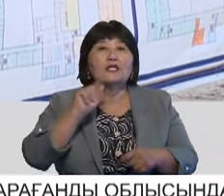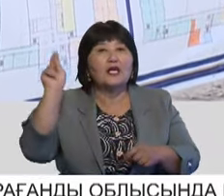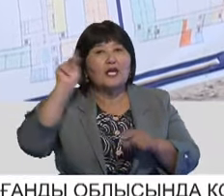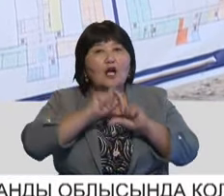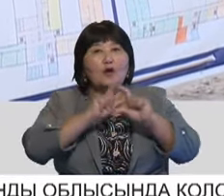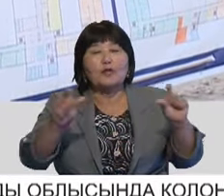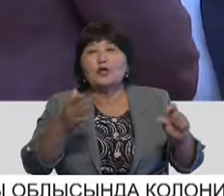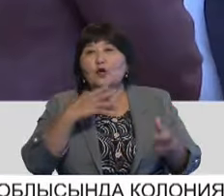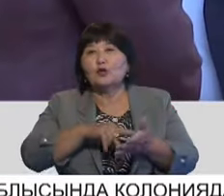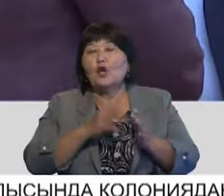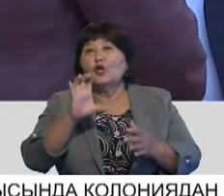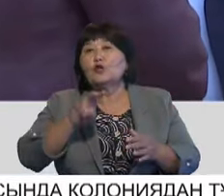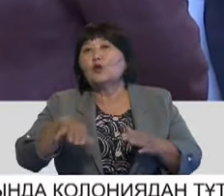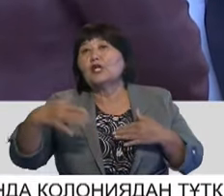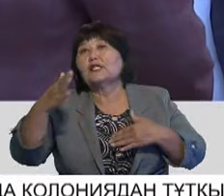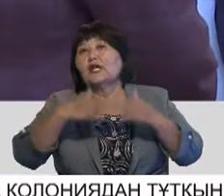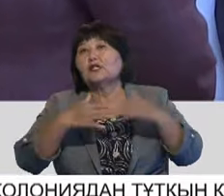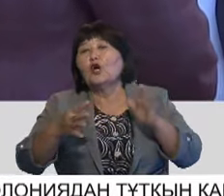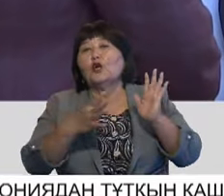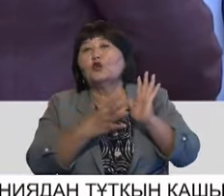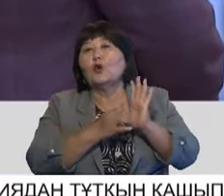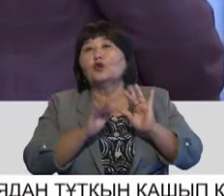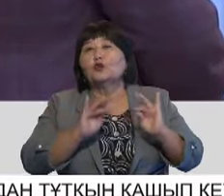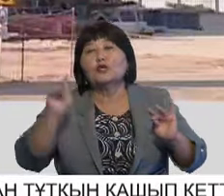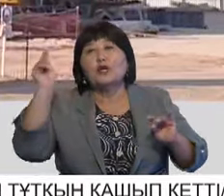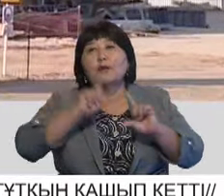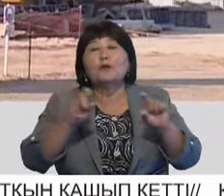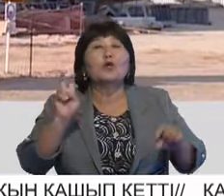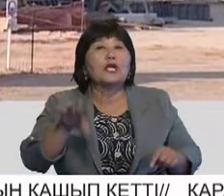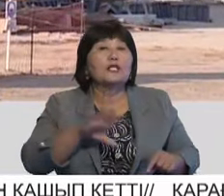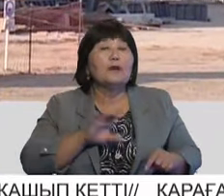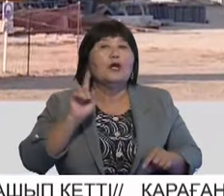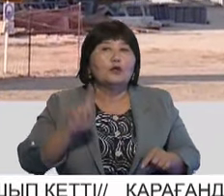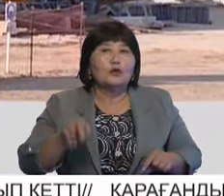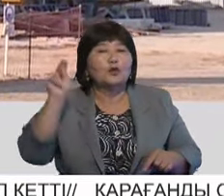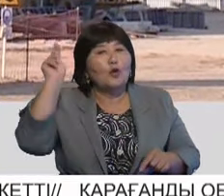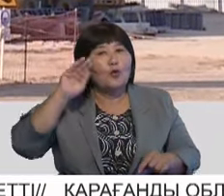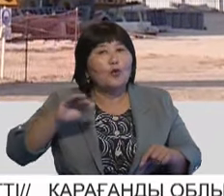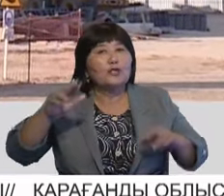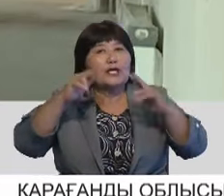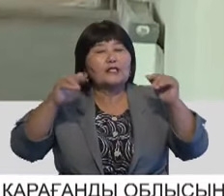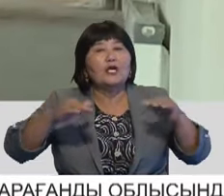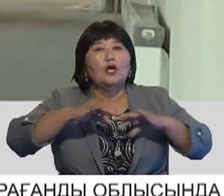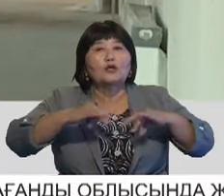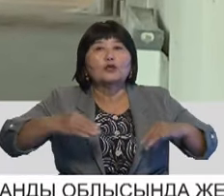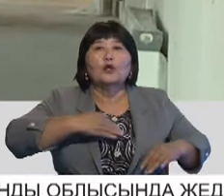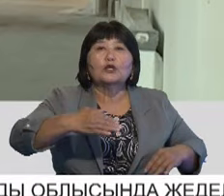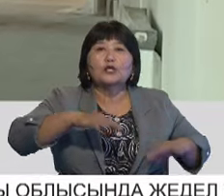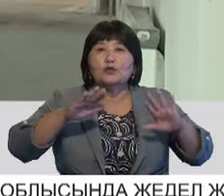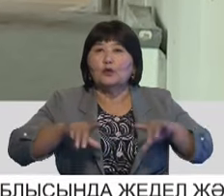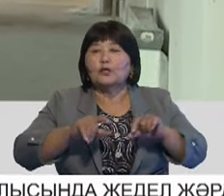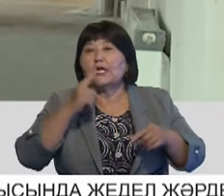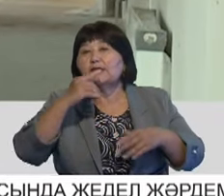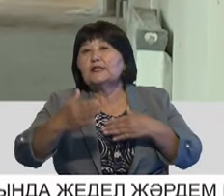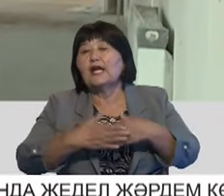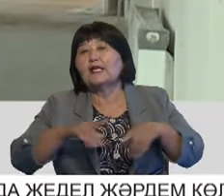ұлттық жобасы шеңберінде сол жағалауда салынып жатқан 900 орындық білім ордасында болды. Содан кейін оқушылар сарайы мен үстел теннис орталығының және